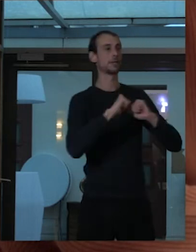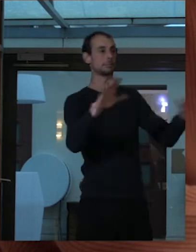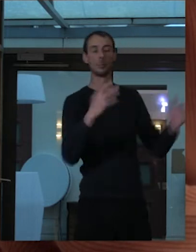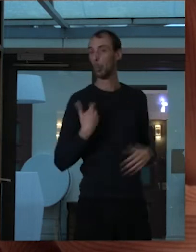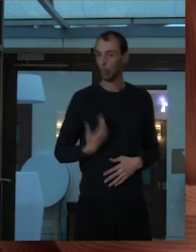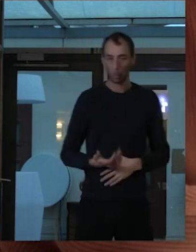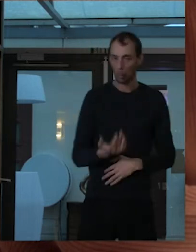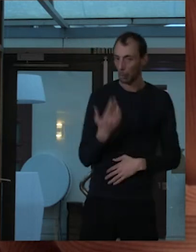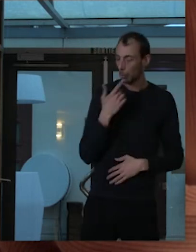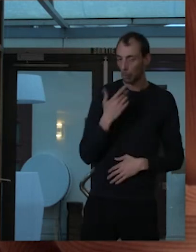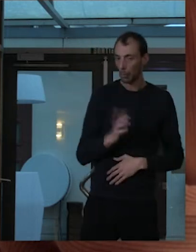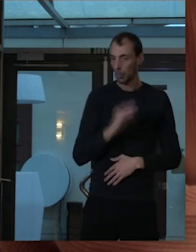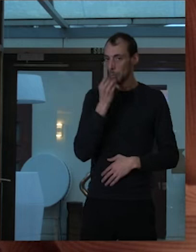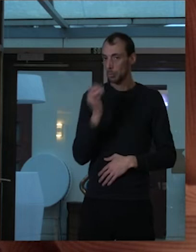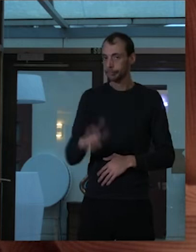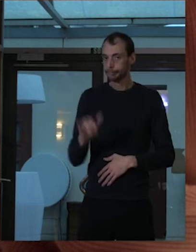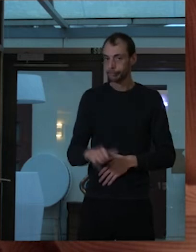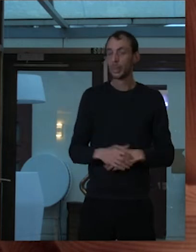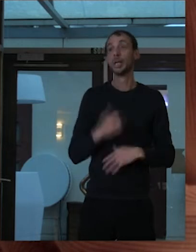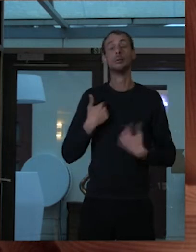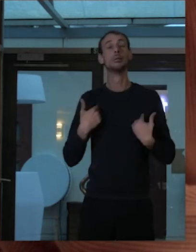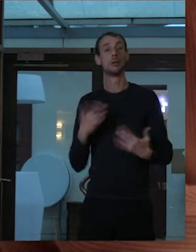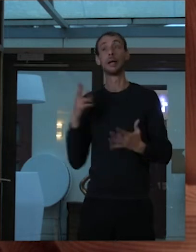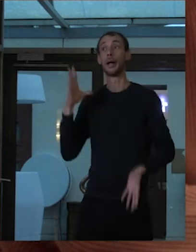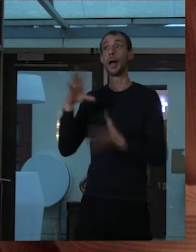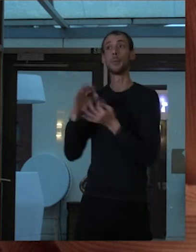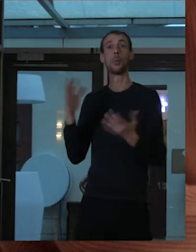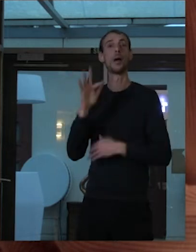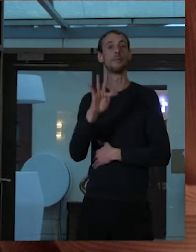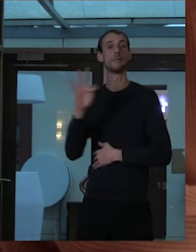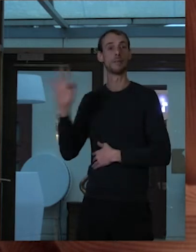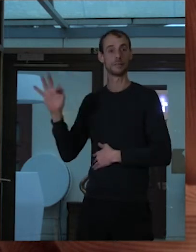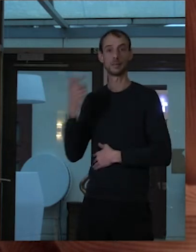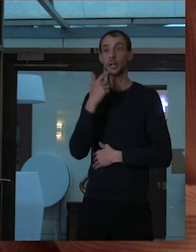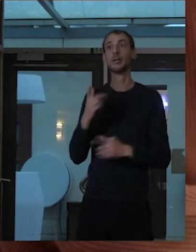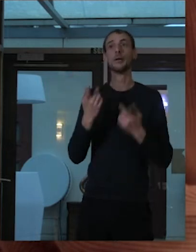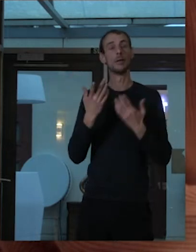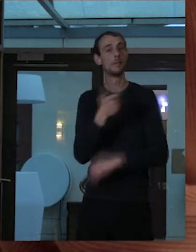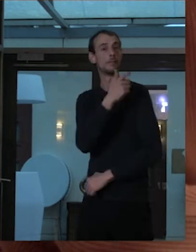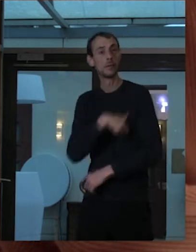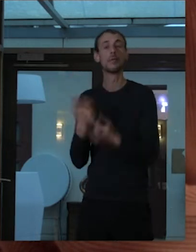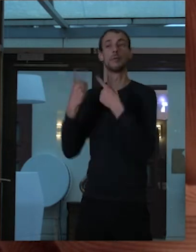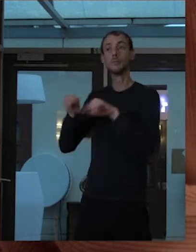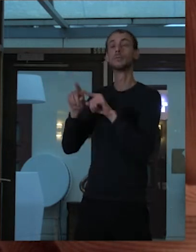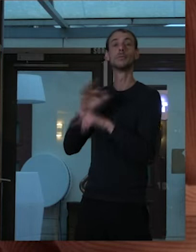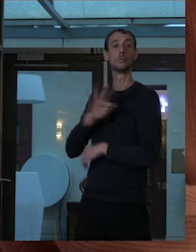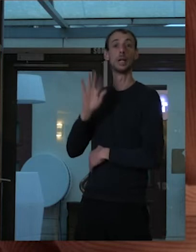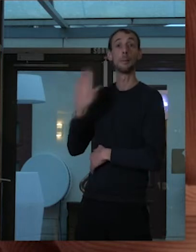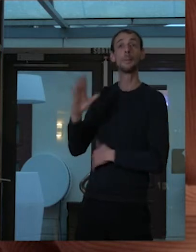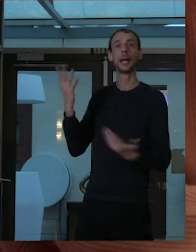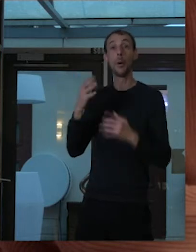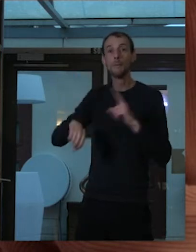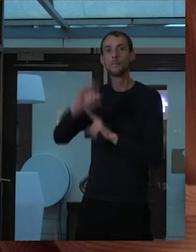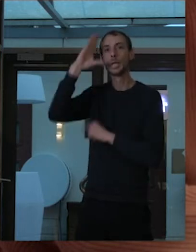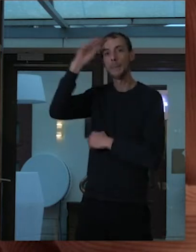FFF, qui est différente donc, de la LFP. La FFF étant donc, la Fédération française de football, qui gère le football amateur. Donc forcément,